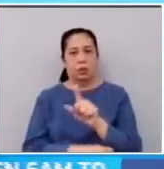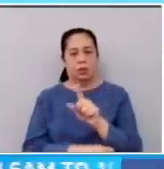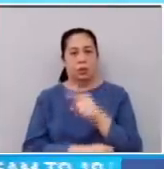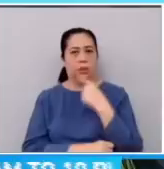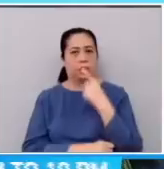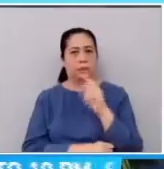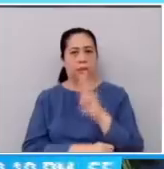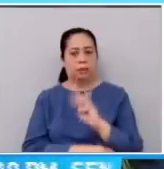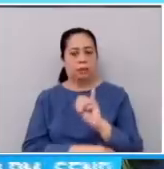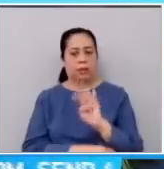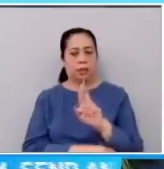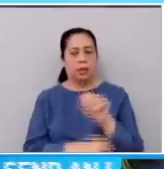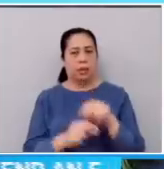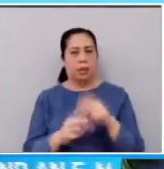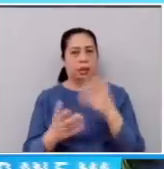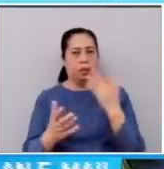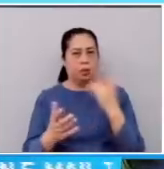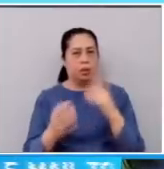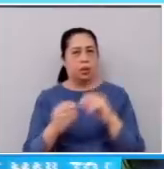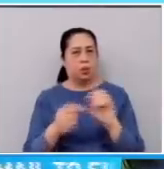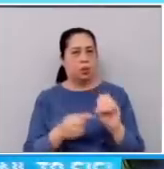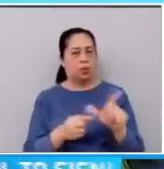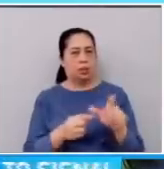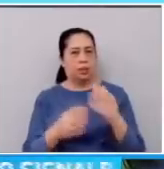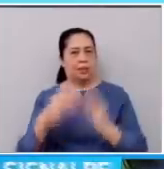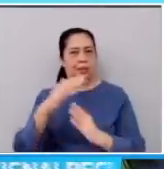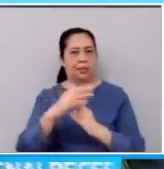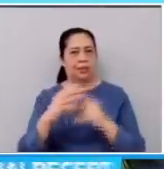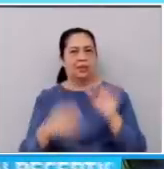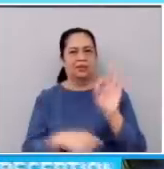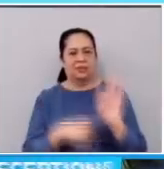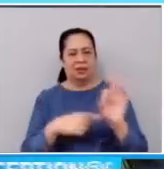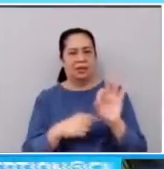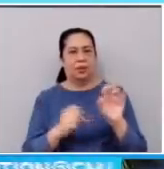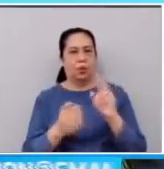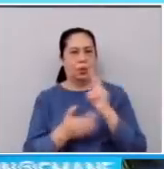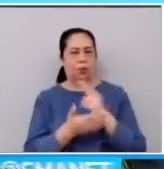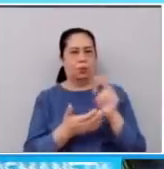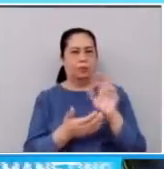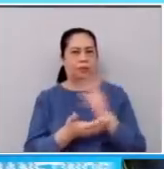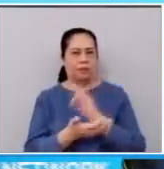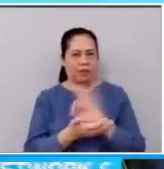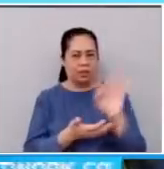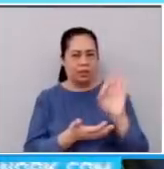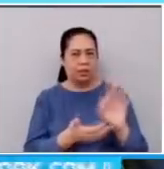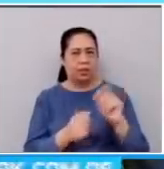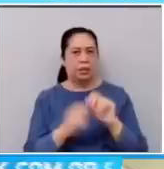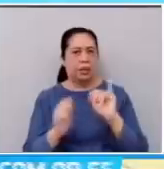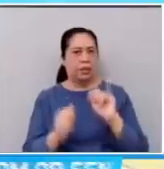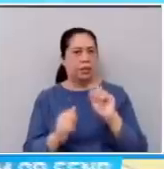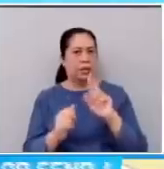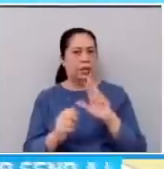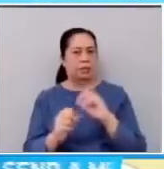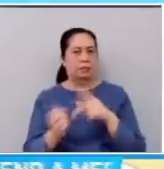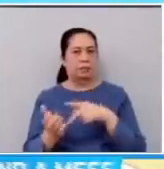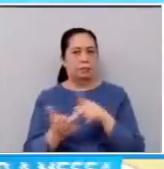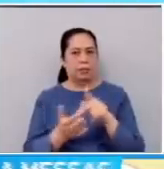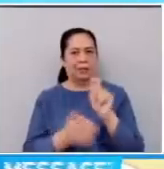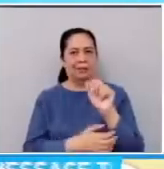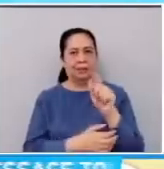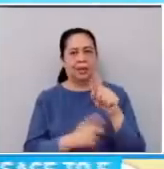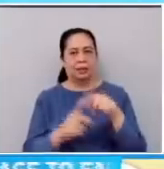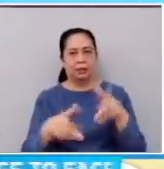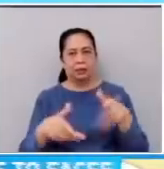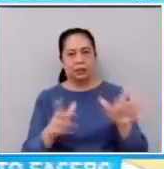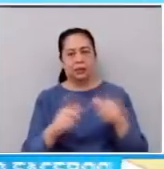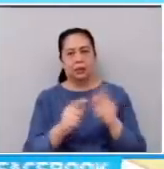BIR, papatakase ang original na deadline sa Biyernes Santo. Maaring mag-file ng ITR at magbayad ng buwis sa mga otorisadong